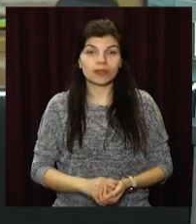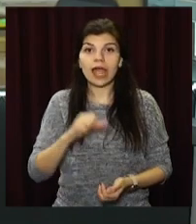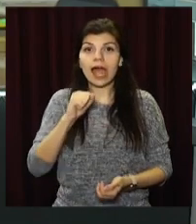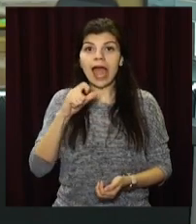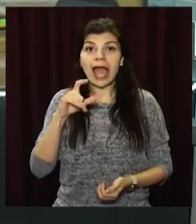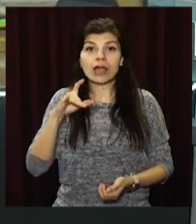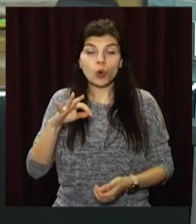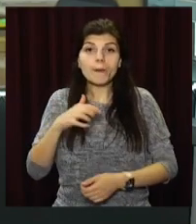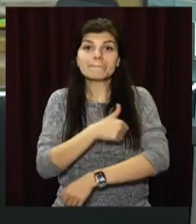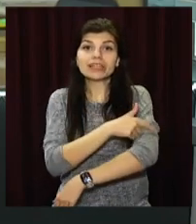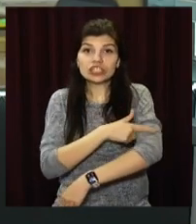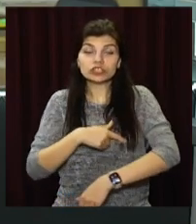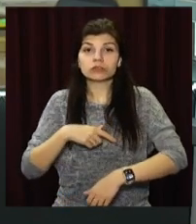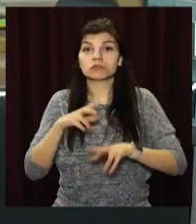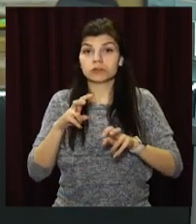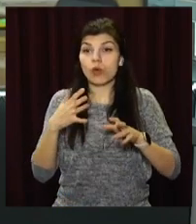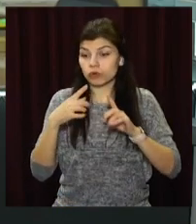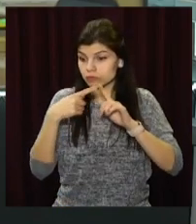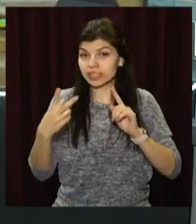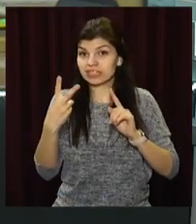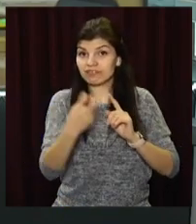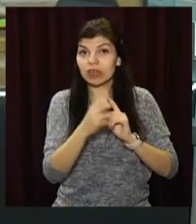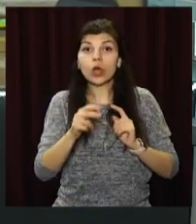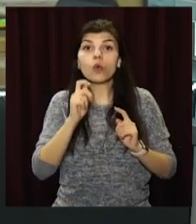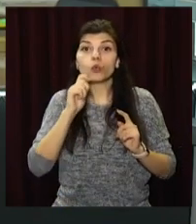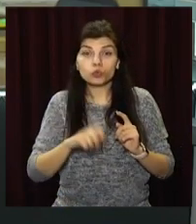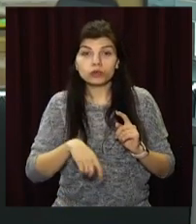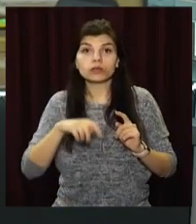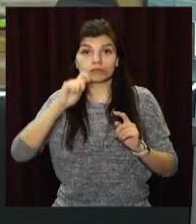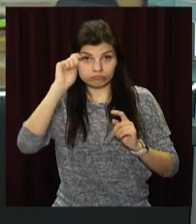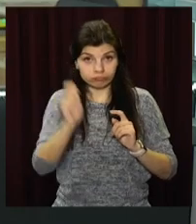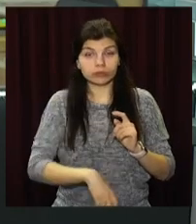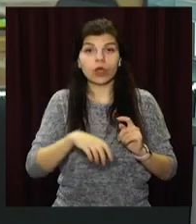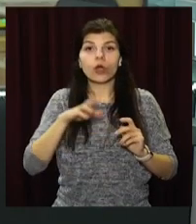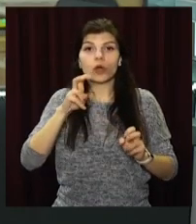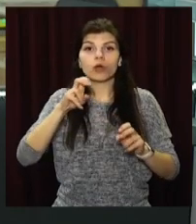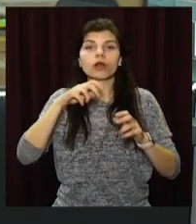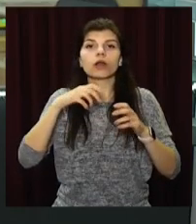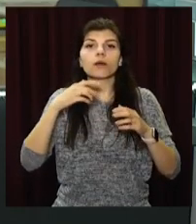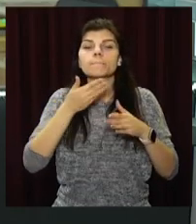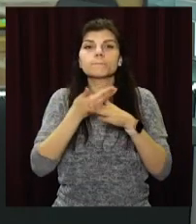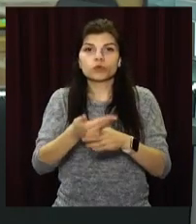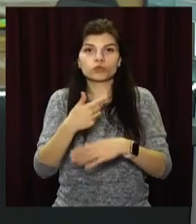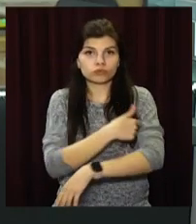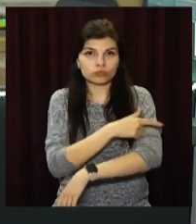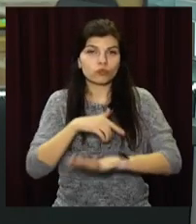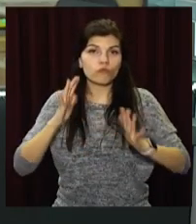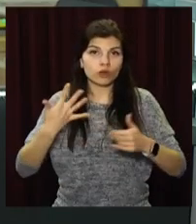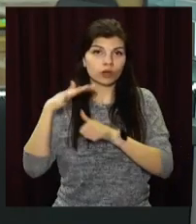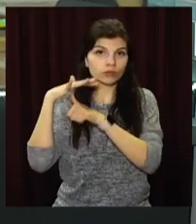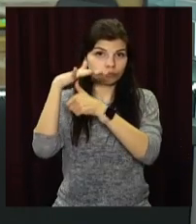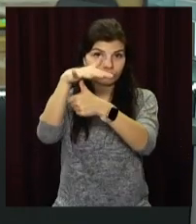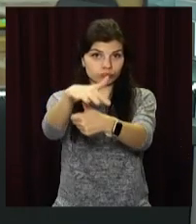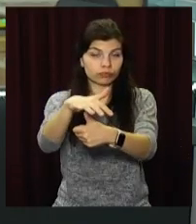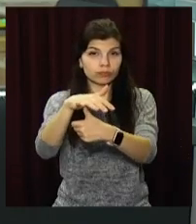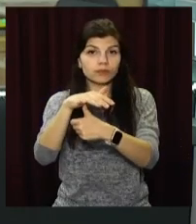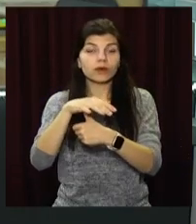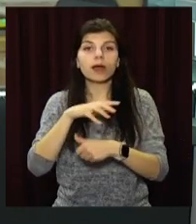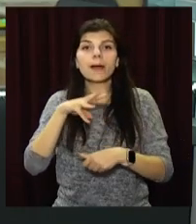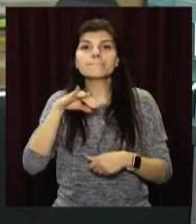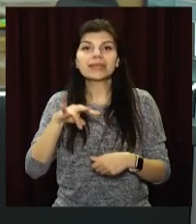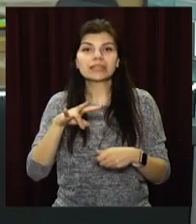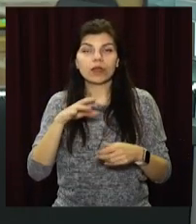Аеромедичний простір діє вже 2 тижні, як в Україні запустили службу повітряної швидкої допомоги. Пілотний проєкт реалізують